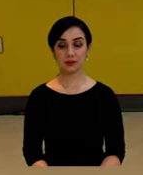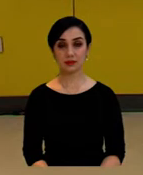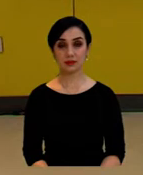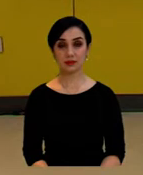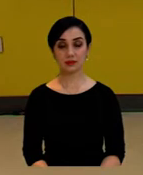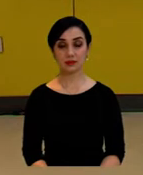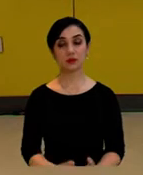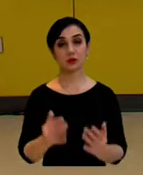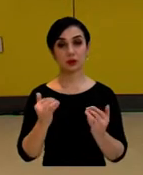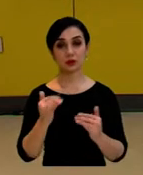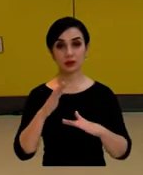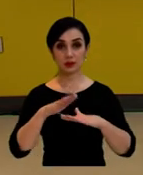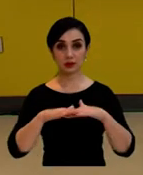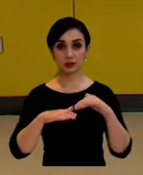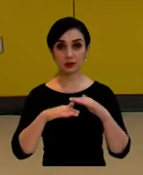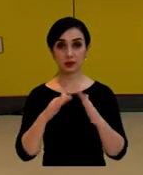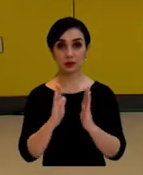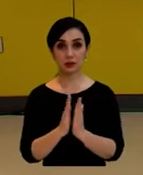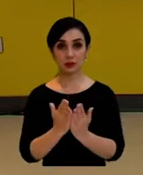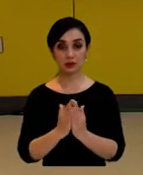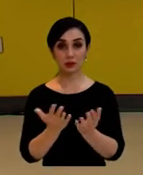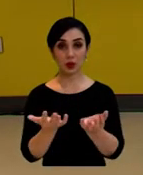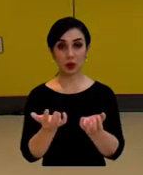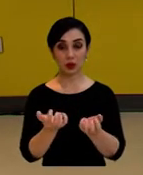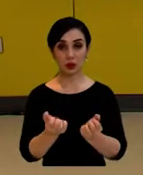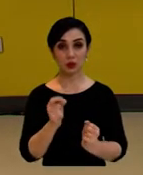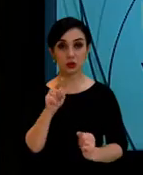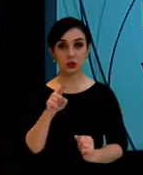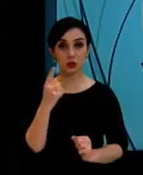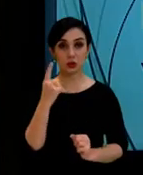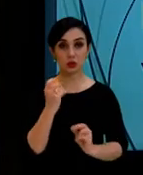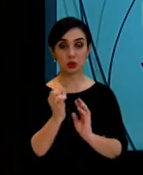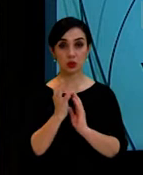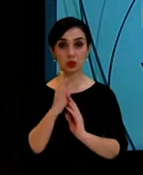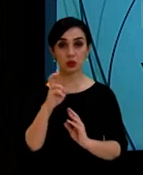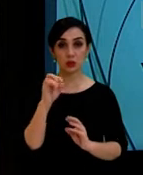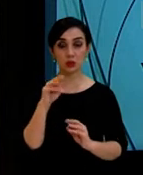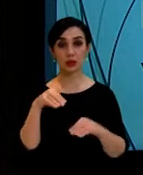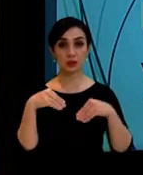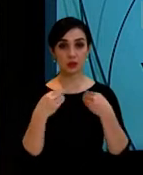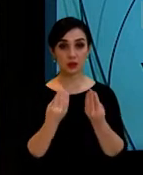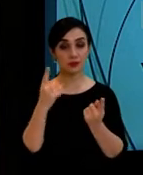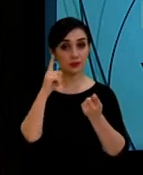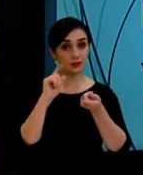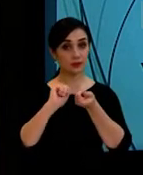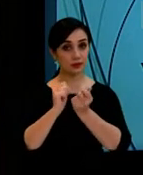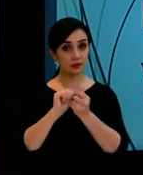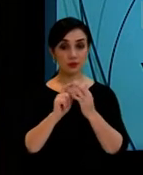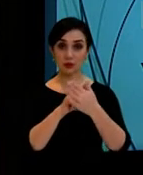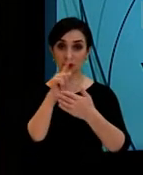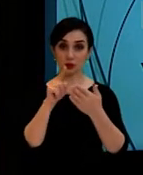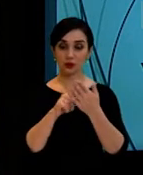Demak, hozir hammamiz qo'limizga darslikni olamiz. Uning 114-betida berilgan mustahkamlovchi